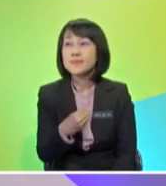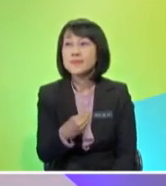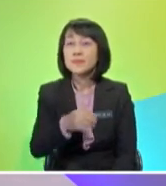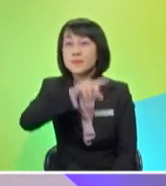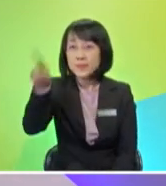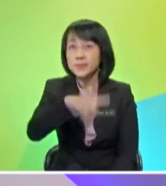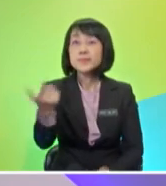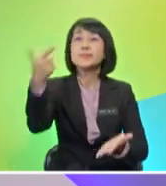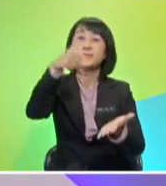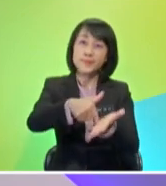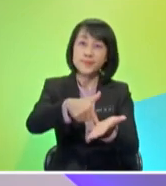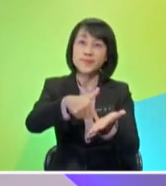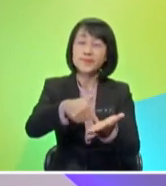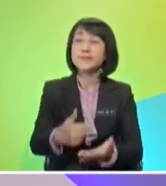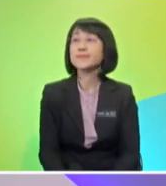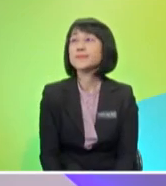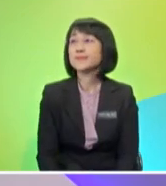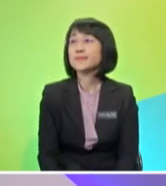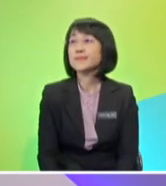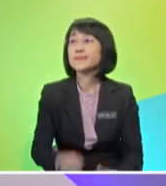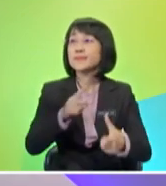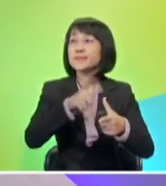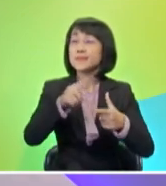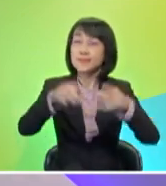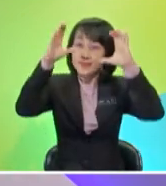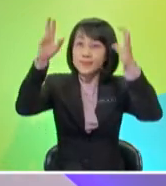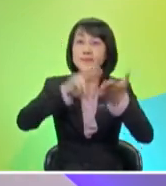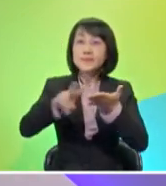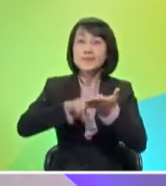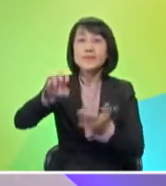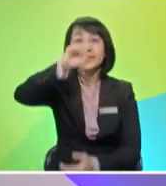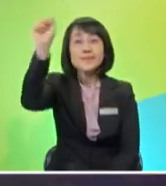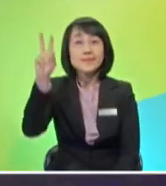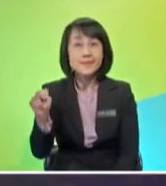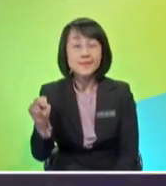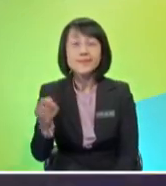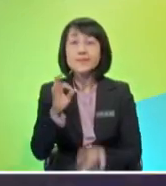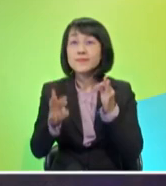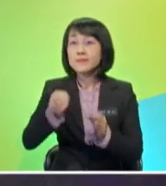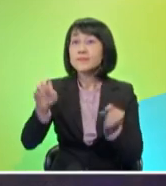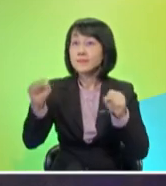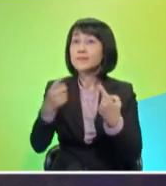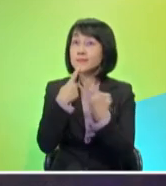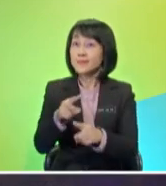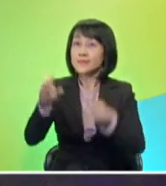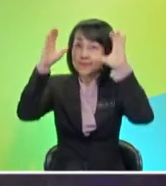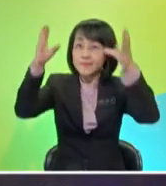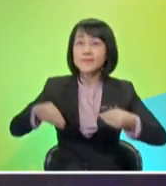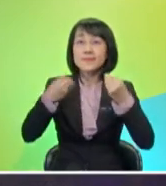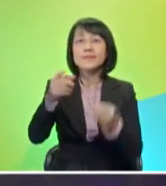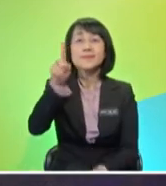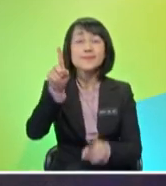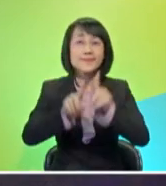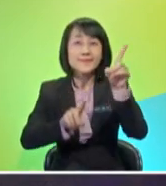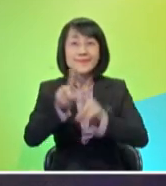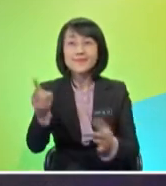sekali. Kemudian cikgu akan bacakan soalan. Dan sekiranya boleh menjawab, cikgu akan bagi satu bintang untuk anak-anak murid cikgu.